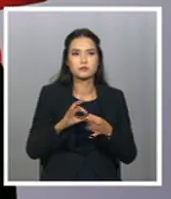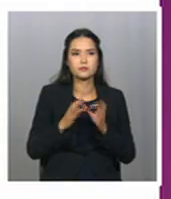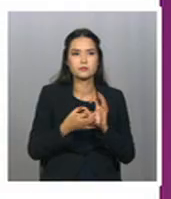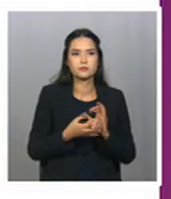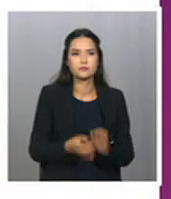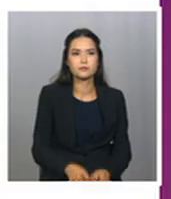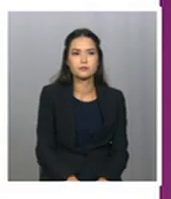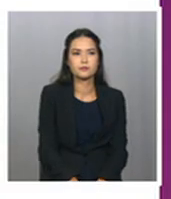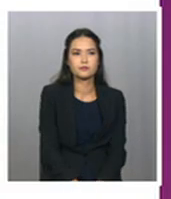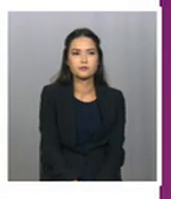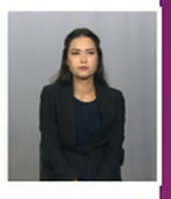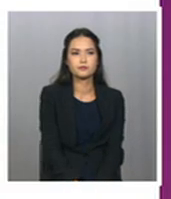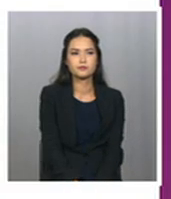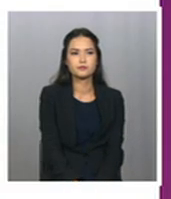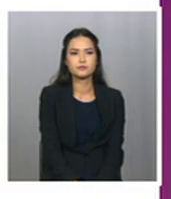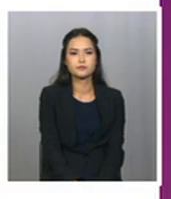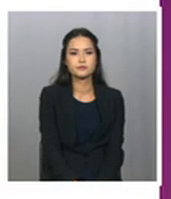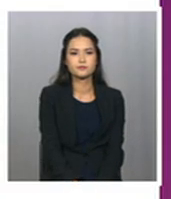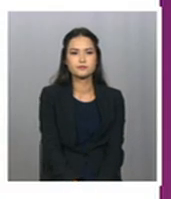боласыздар.